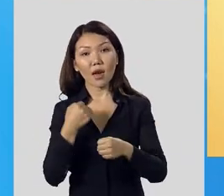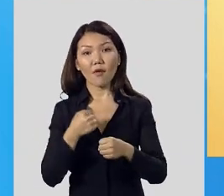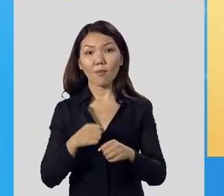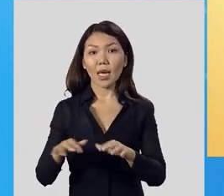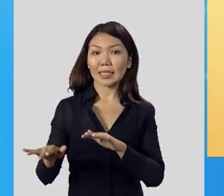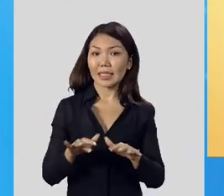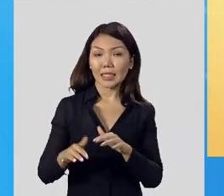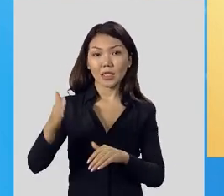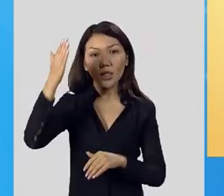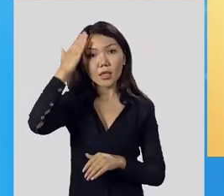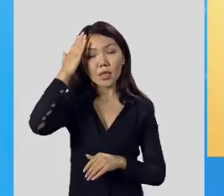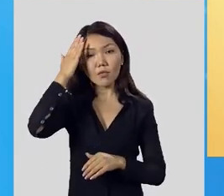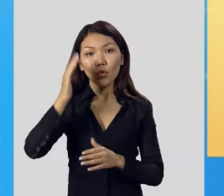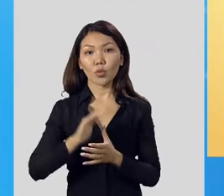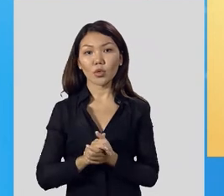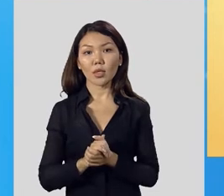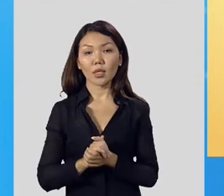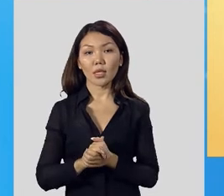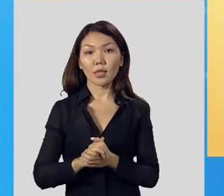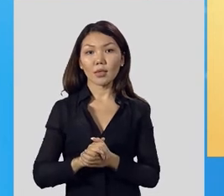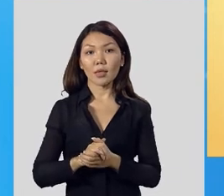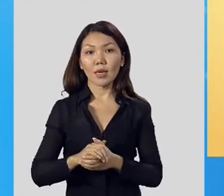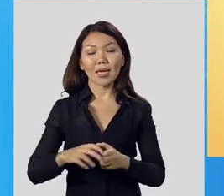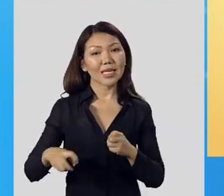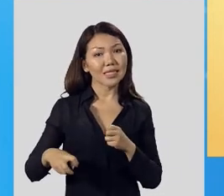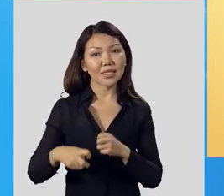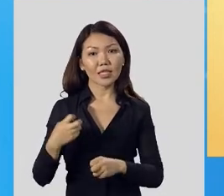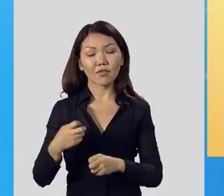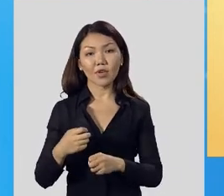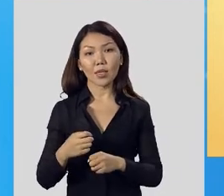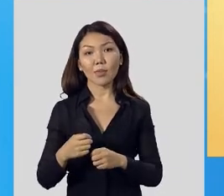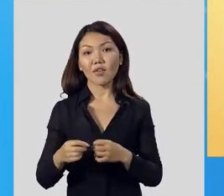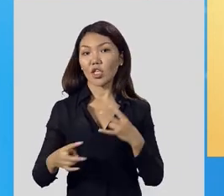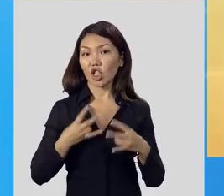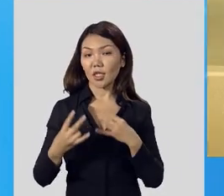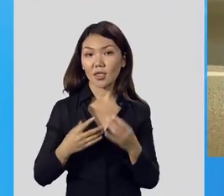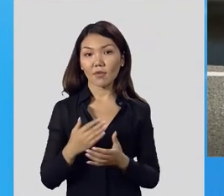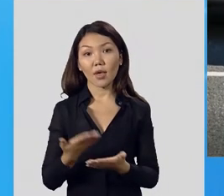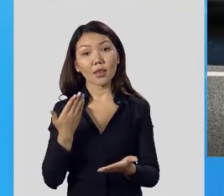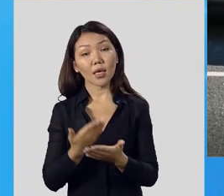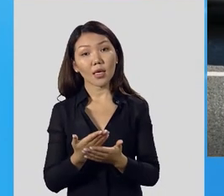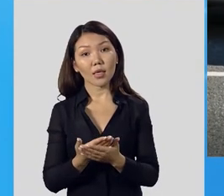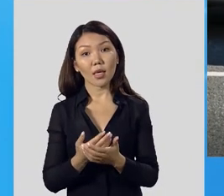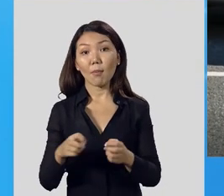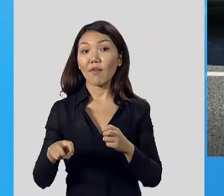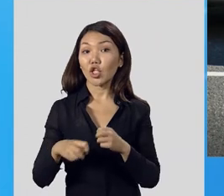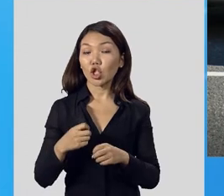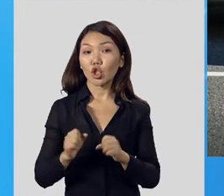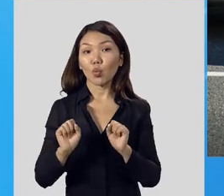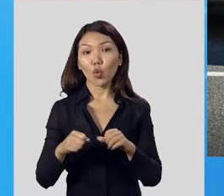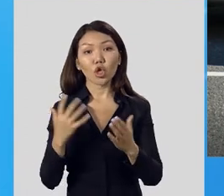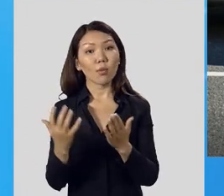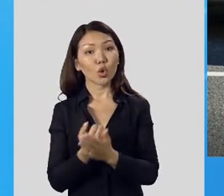ушибы головного мозга, разрывы периферических нервов. Такие повреждения